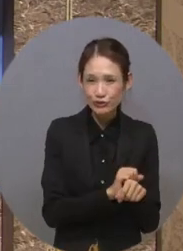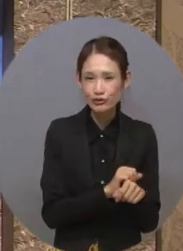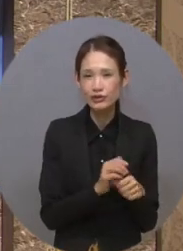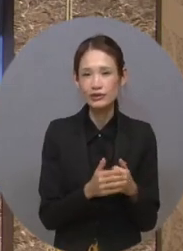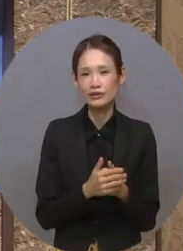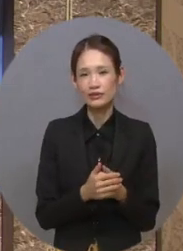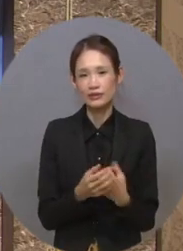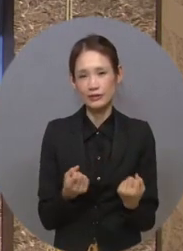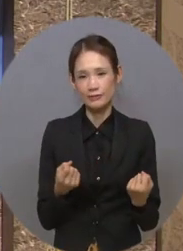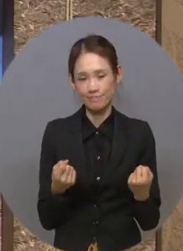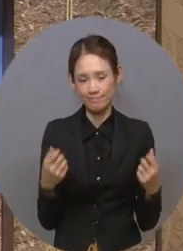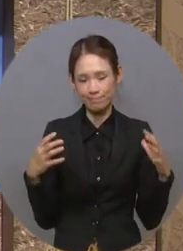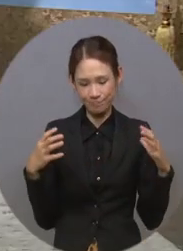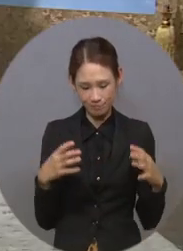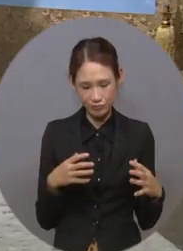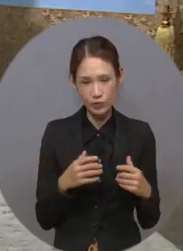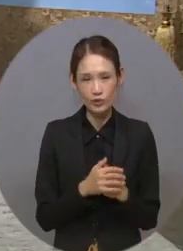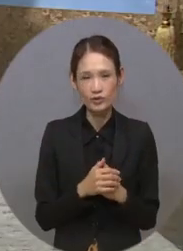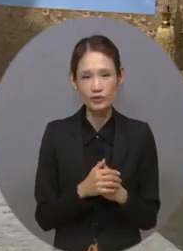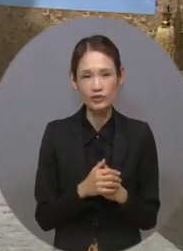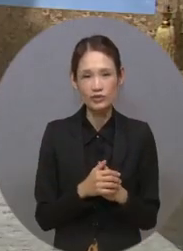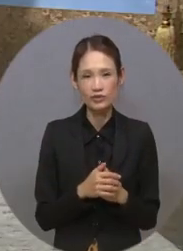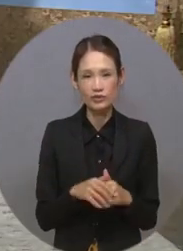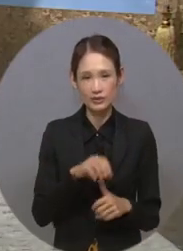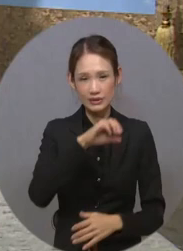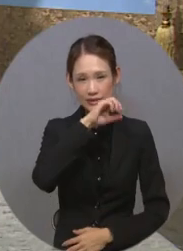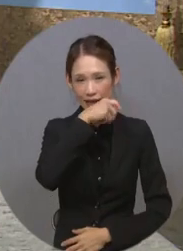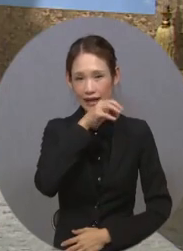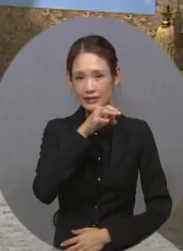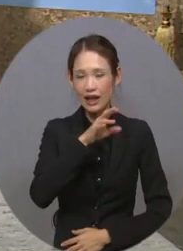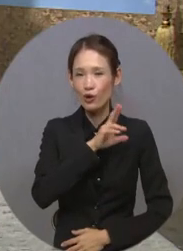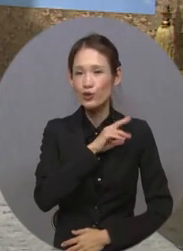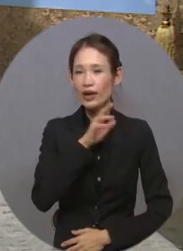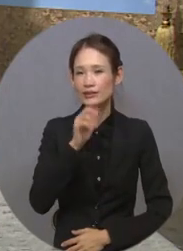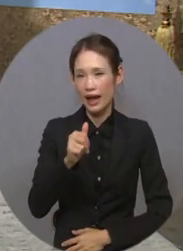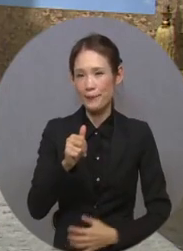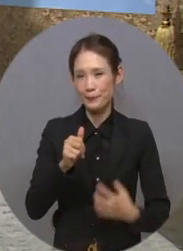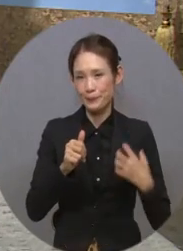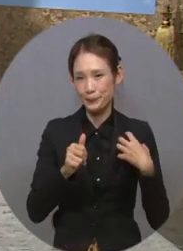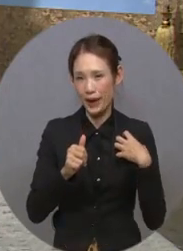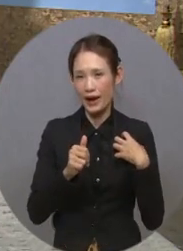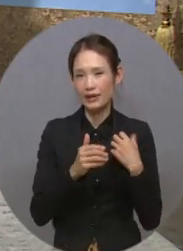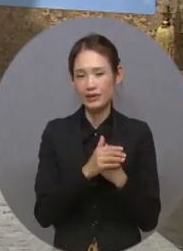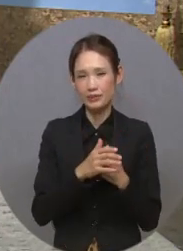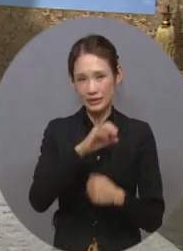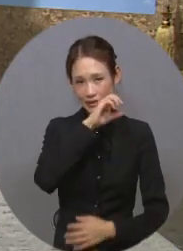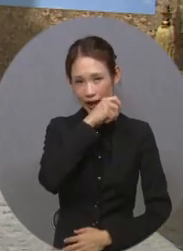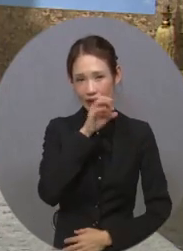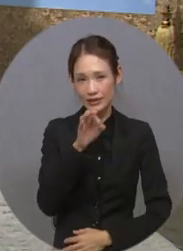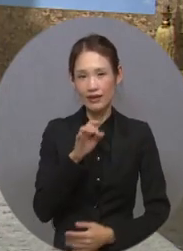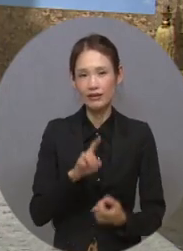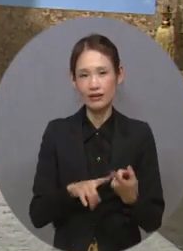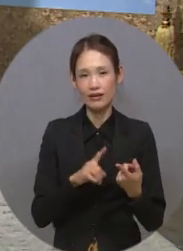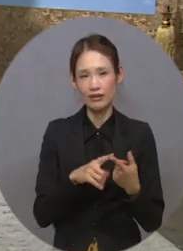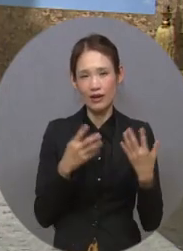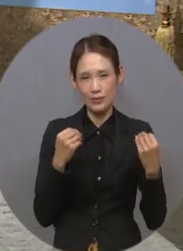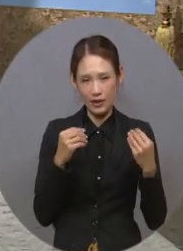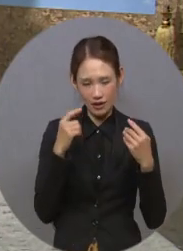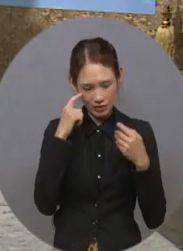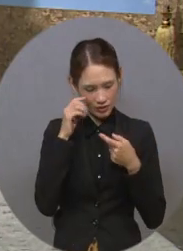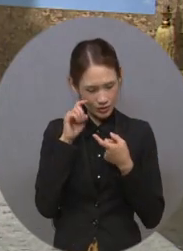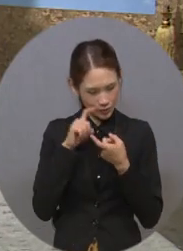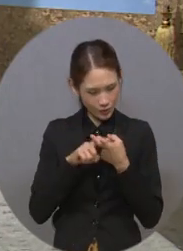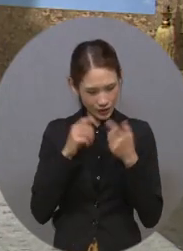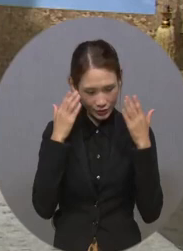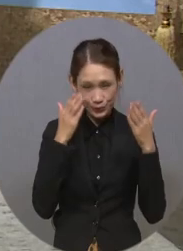좀 모아두었습니다. 예, 아무래도 또 지금 현재 예산위원장이시다 네. 보니까 네. 그 예산적인 부분에 대해서 굉장히 많은 신경을 쓰시고 네.